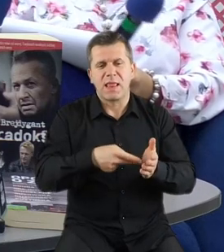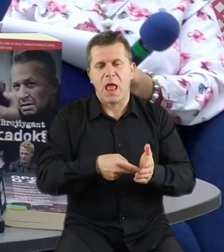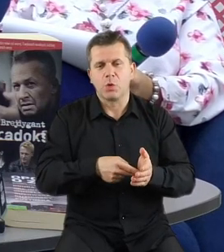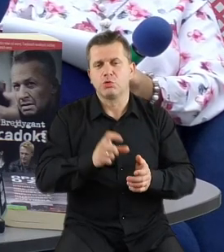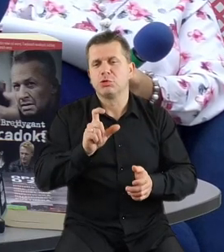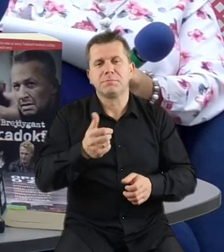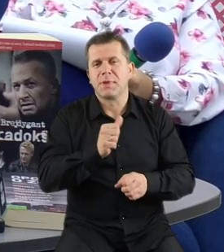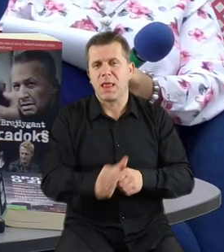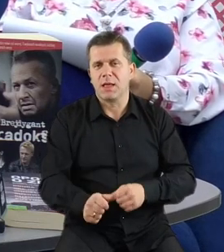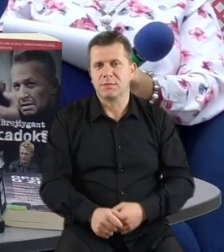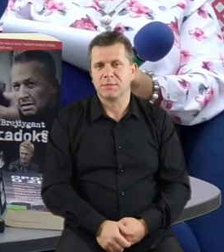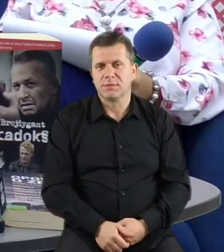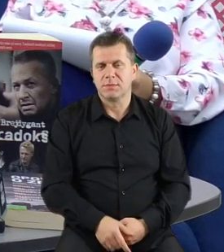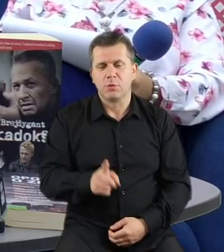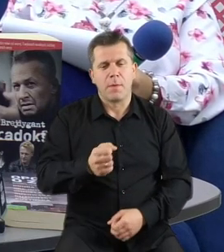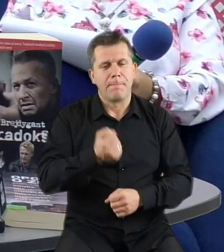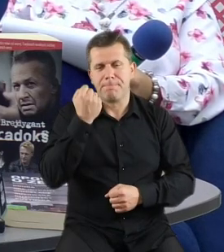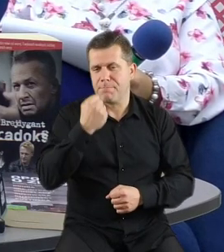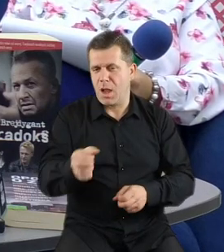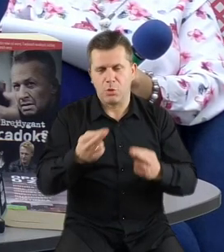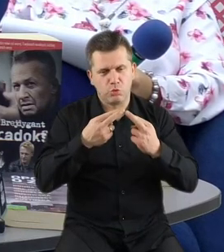zlecenie? Bardzo to jest różnie.